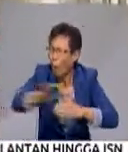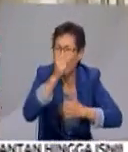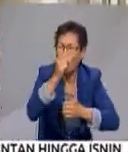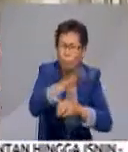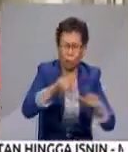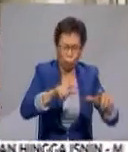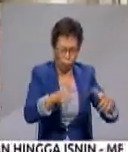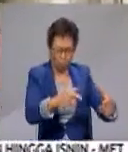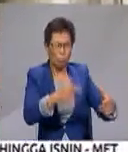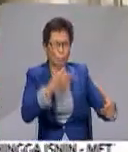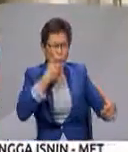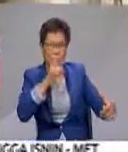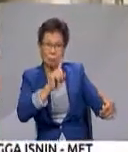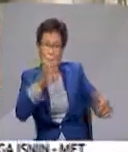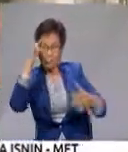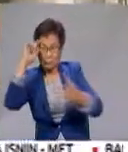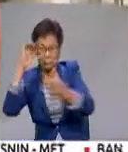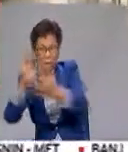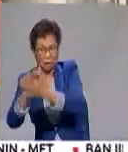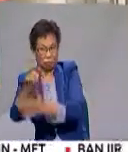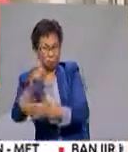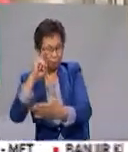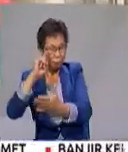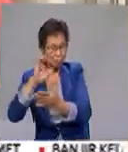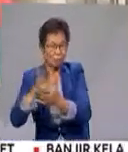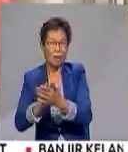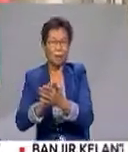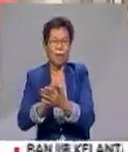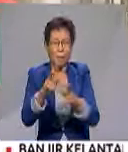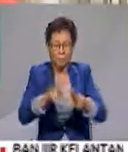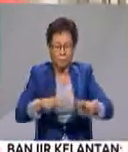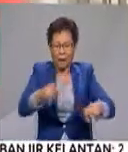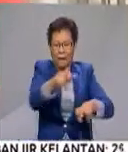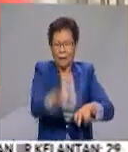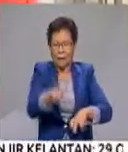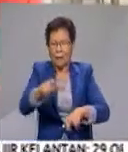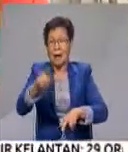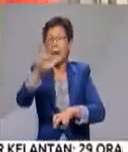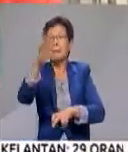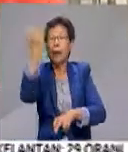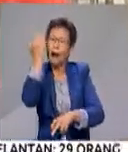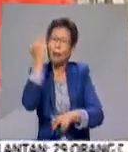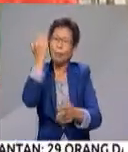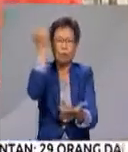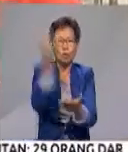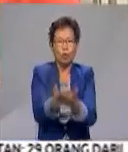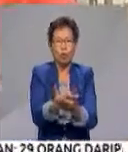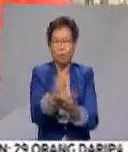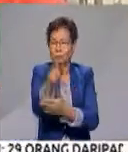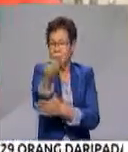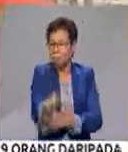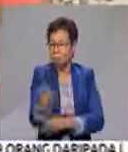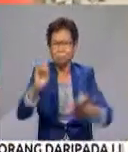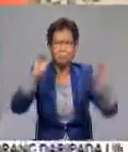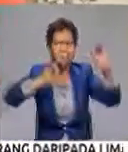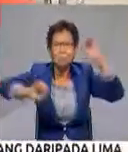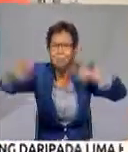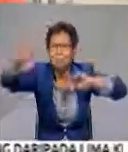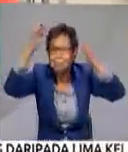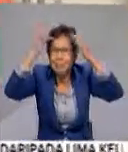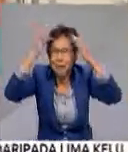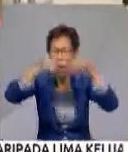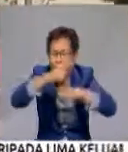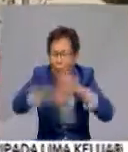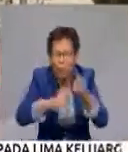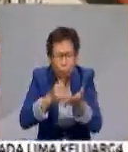muda agar tidak mempercayai sesiapa. Panel 5 Hakim Malaysia telah membuktikan dia tidak mempunyai pengetahuan mengenai dadah